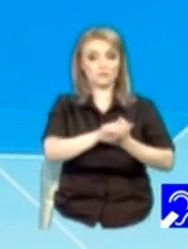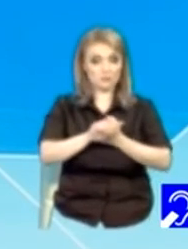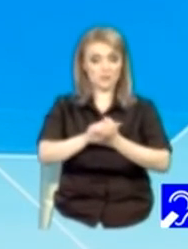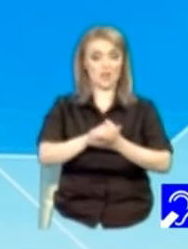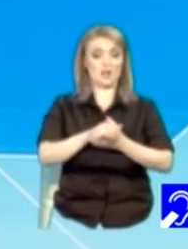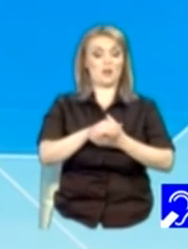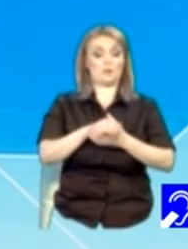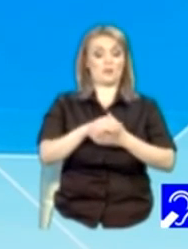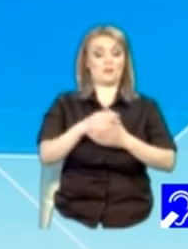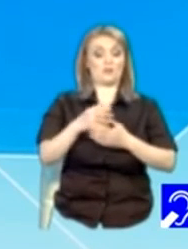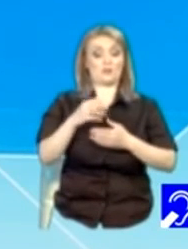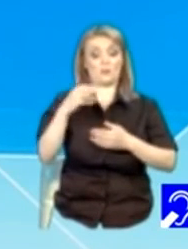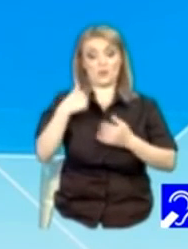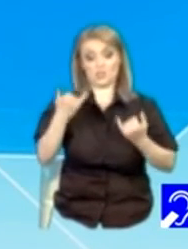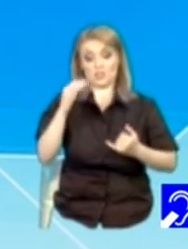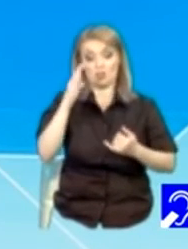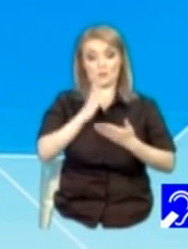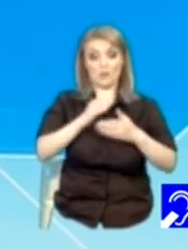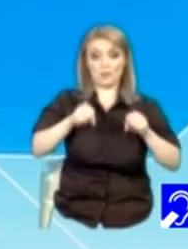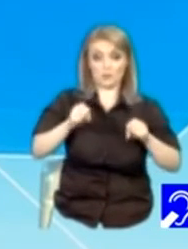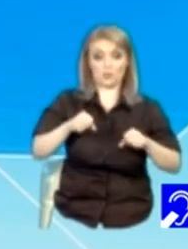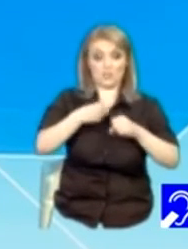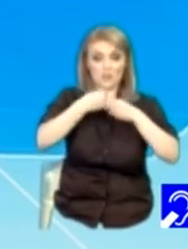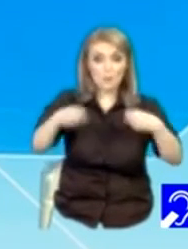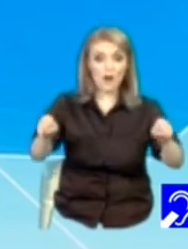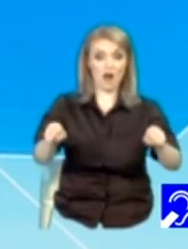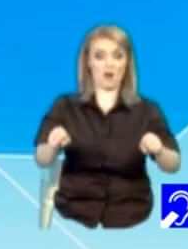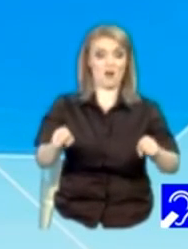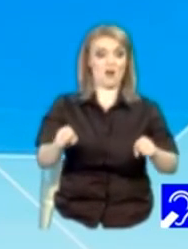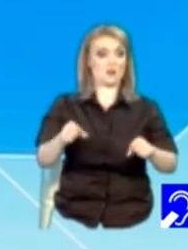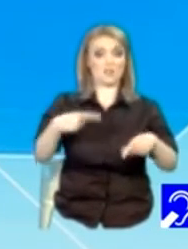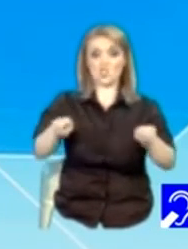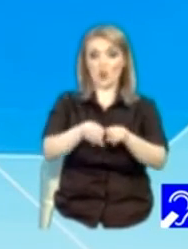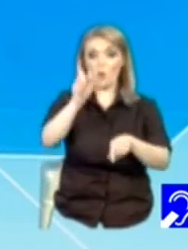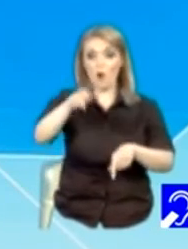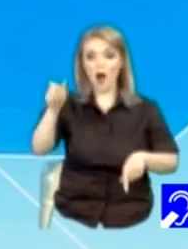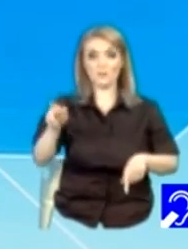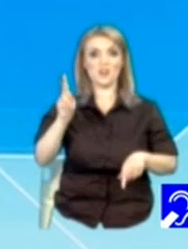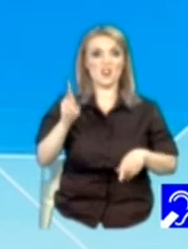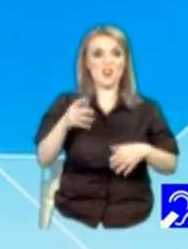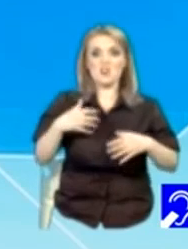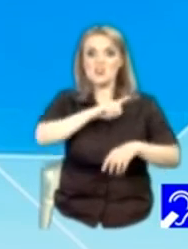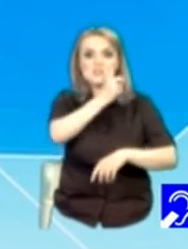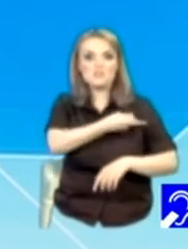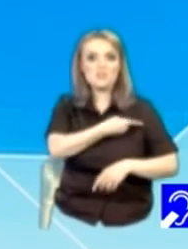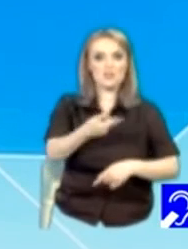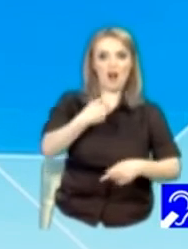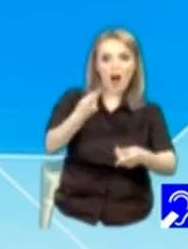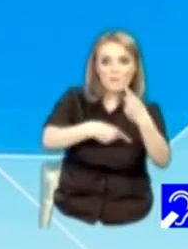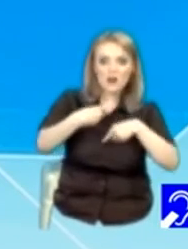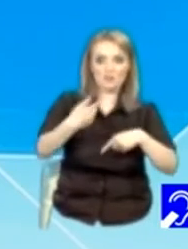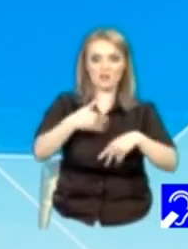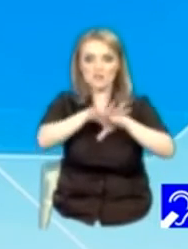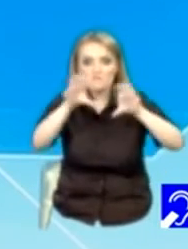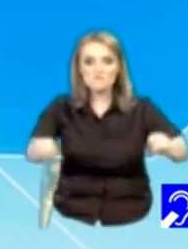de acest regim vicios care se ține cu dinții și cu ghearele de fotoliile sale doar cu scopul de a-și